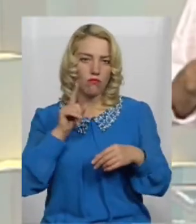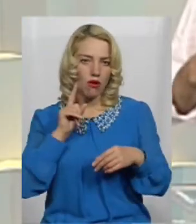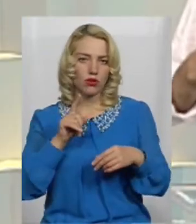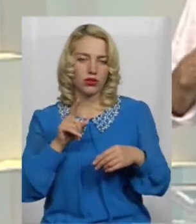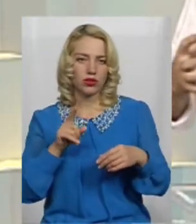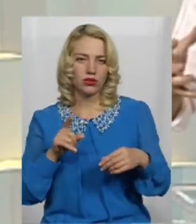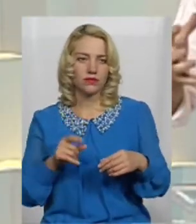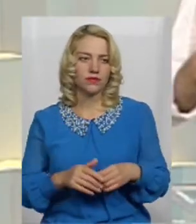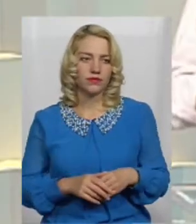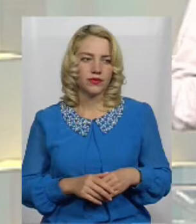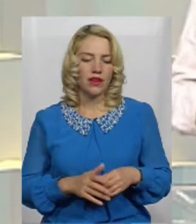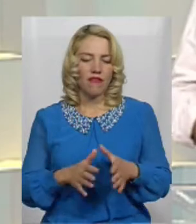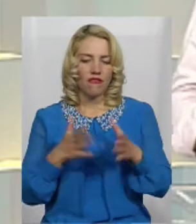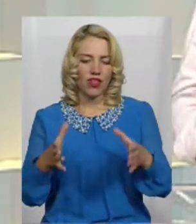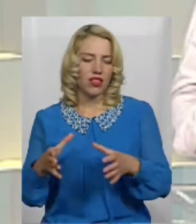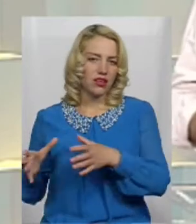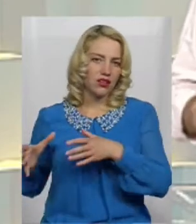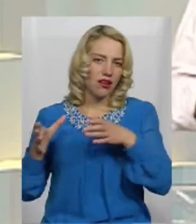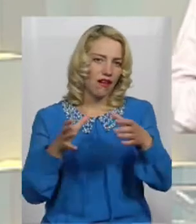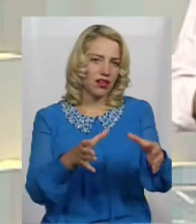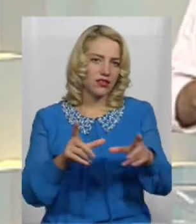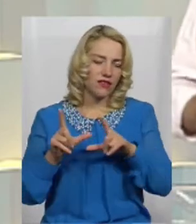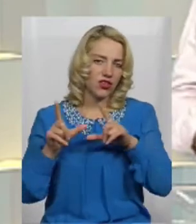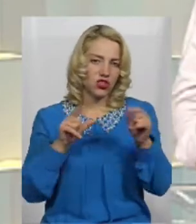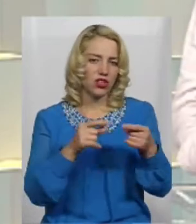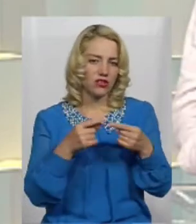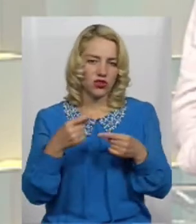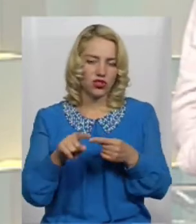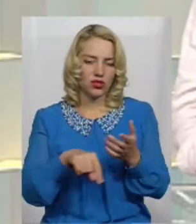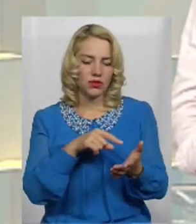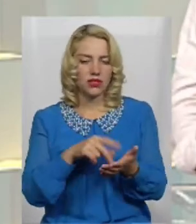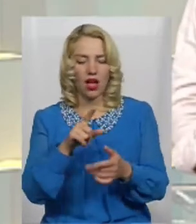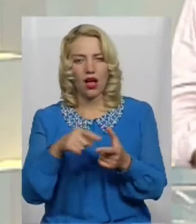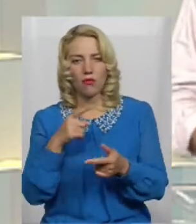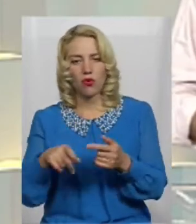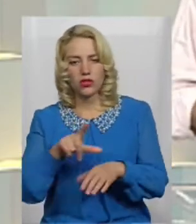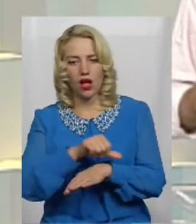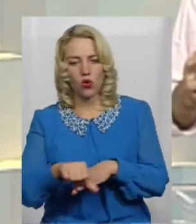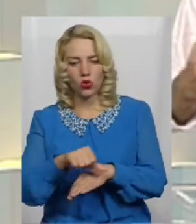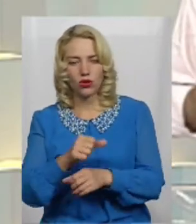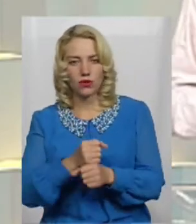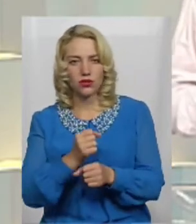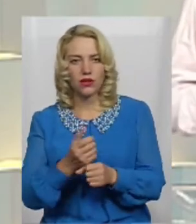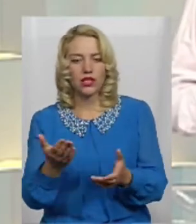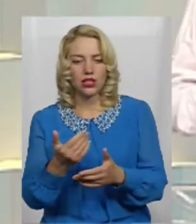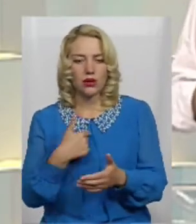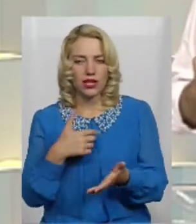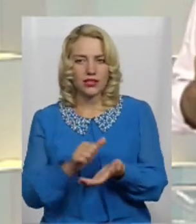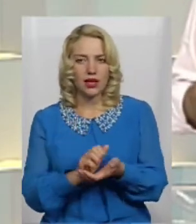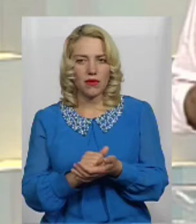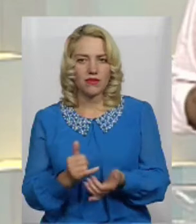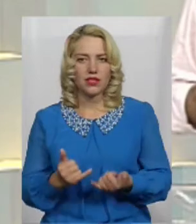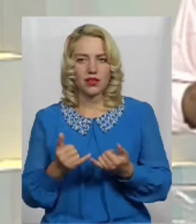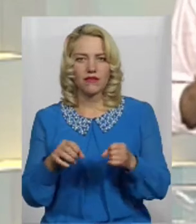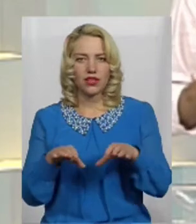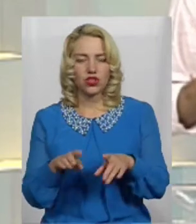великих кількостях виїжджає або в інші міста, в більші, або за кордон працювати. Чим я займався для вирішення